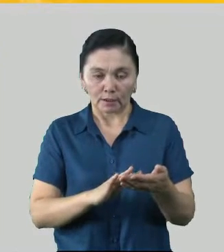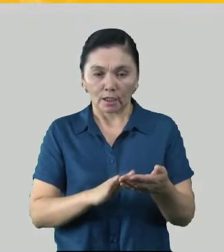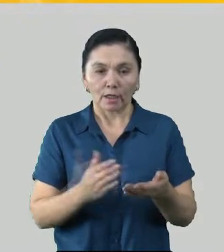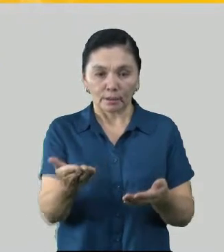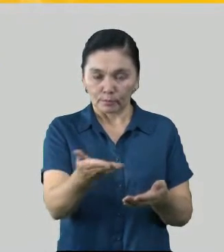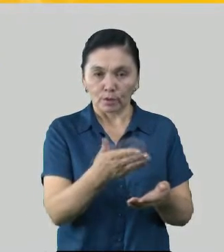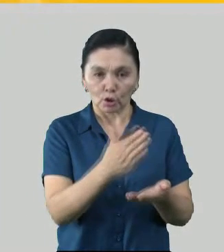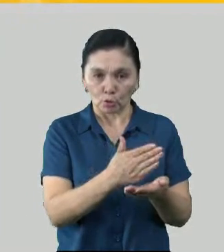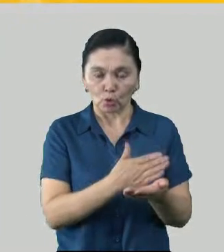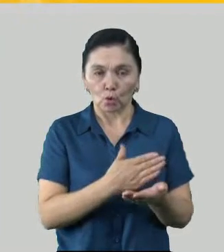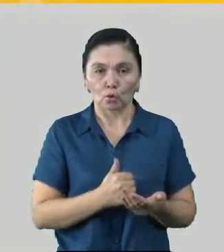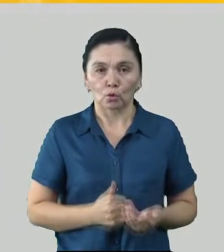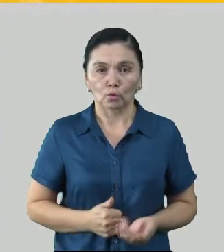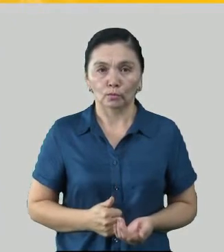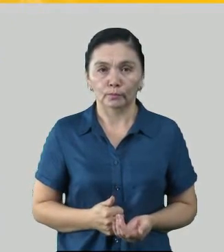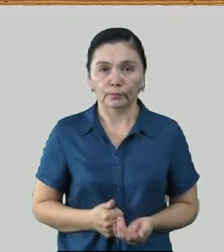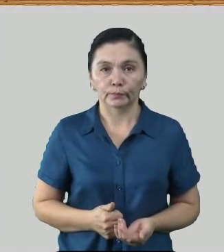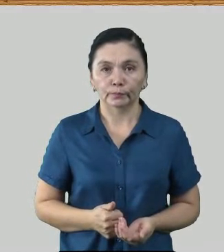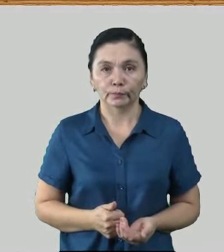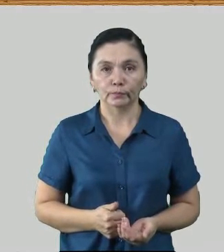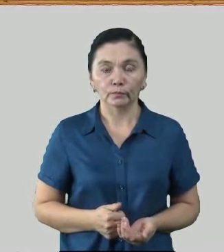урок.